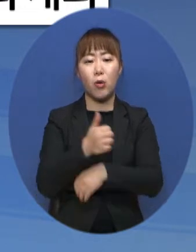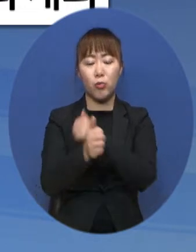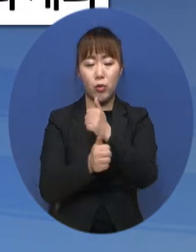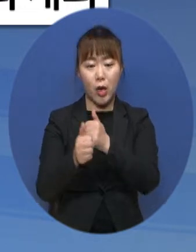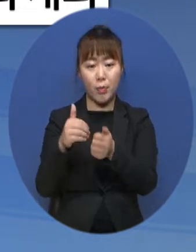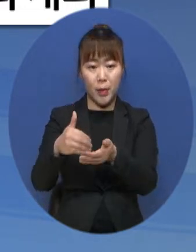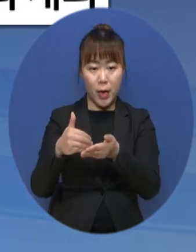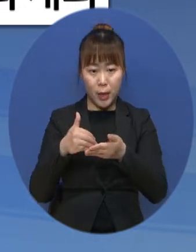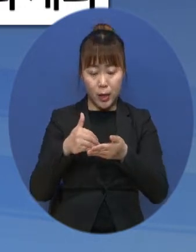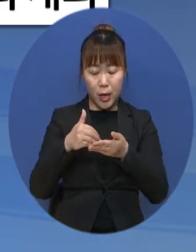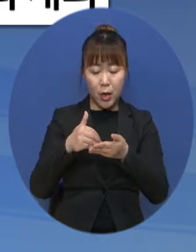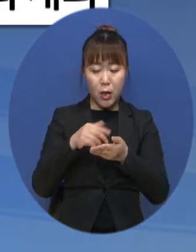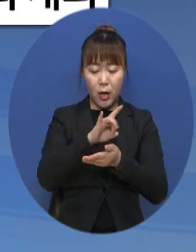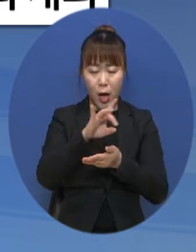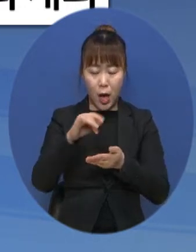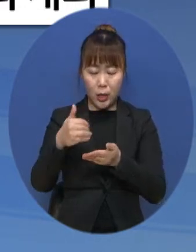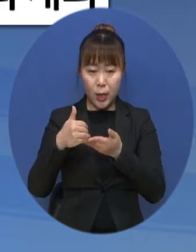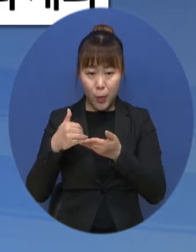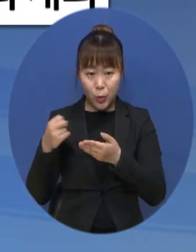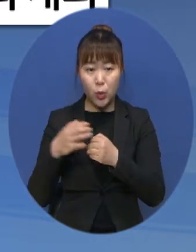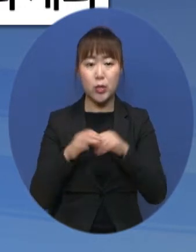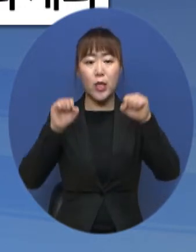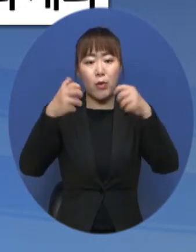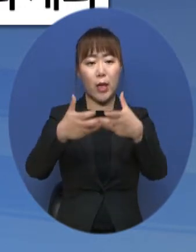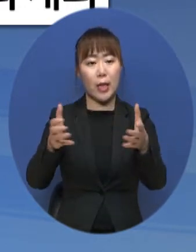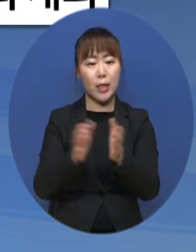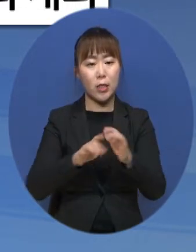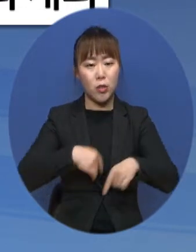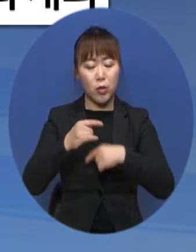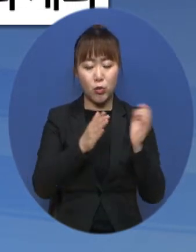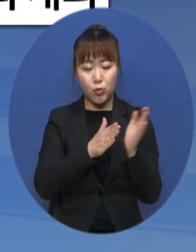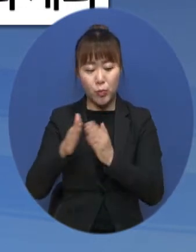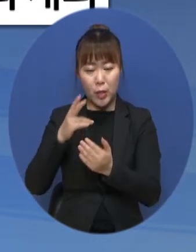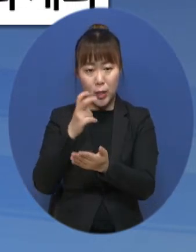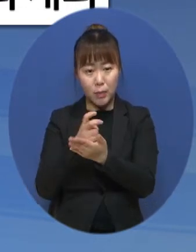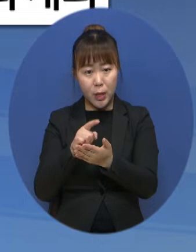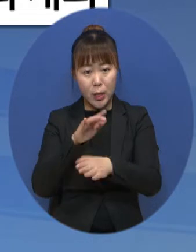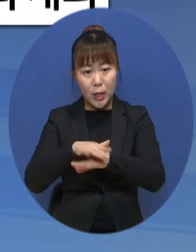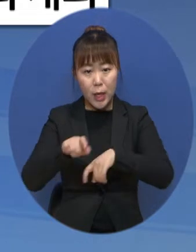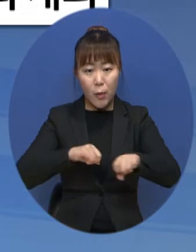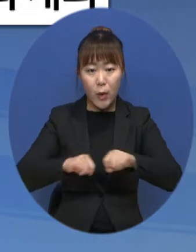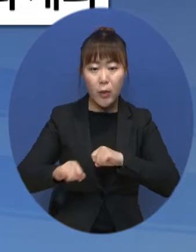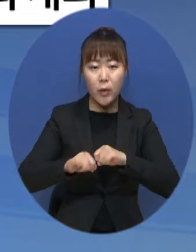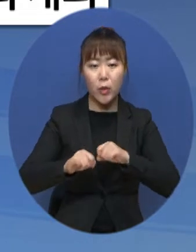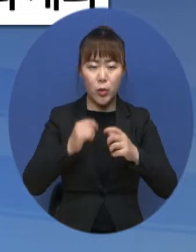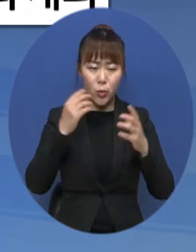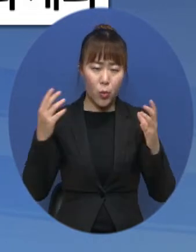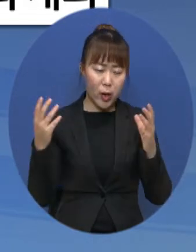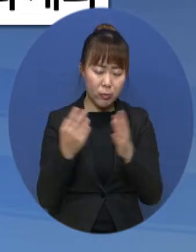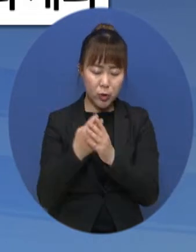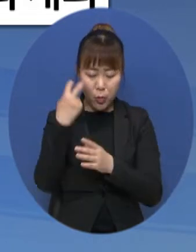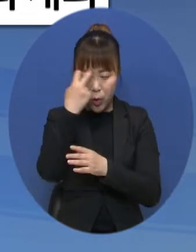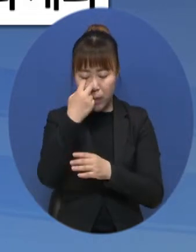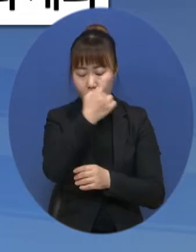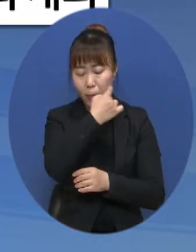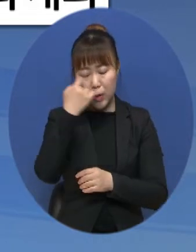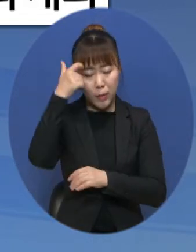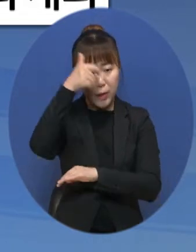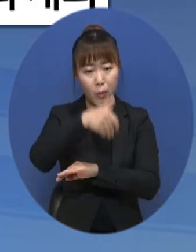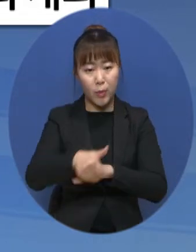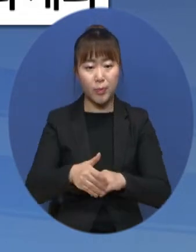진정 사건과 각종 제보, 체육단체 등이 스스로 마련한 지침의 이행 실태까지를 종합적으로 살펴볼